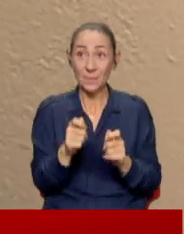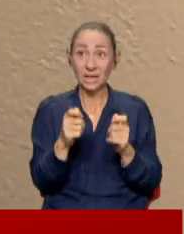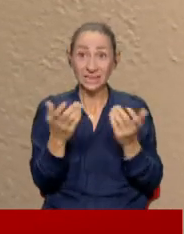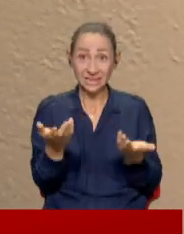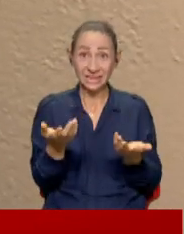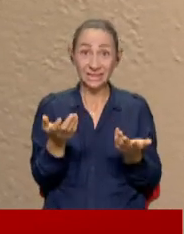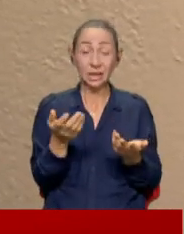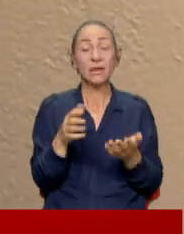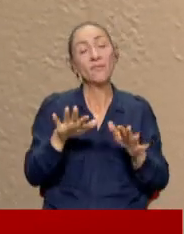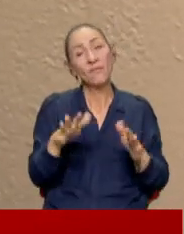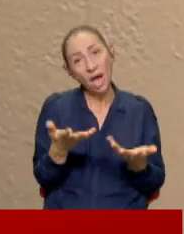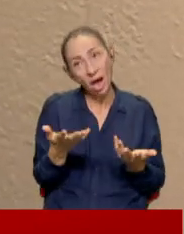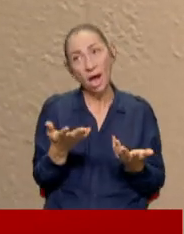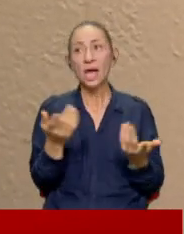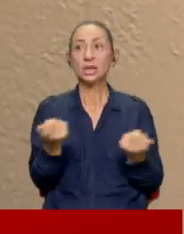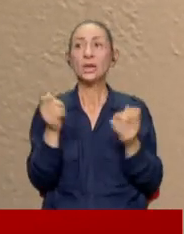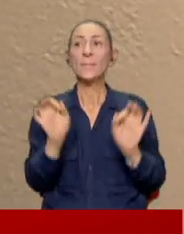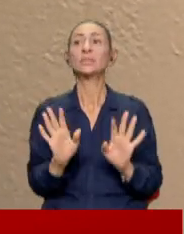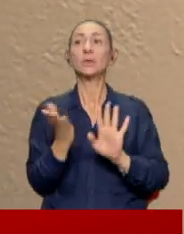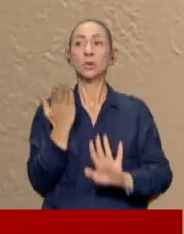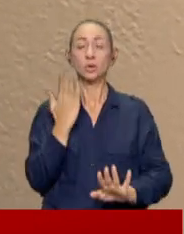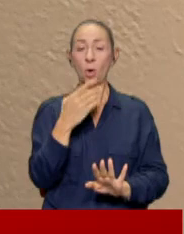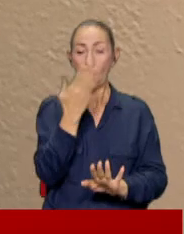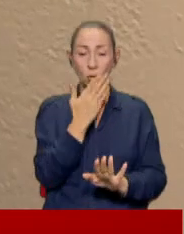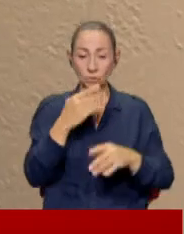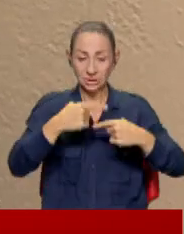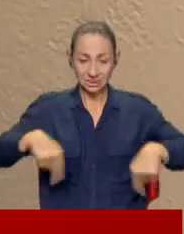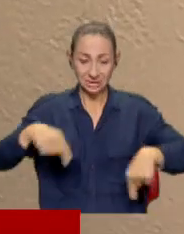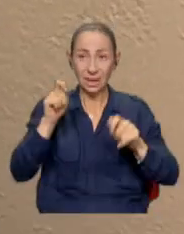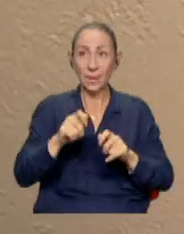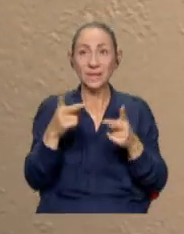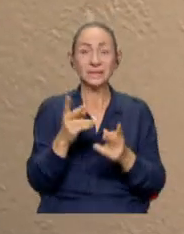yapabiliriz. Ya da işe başlamadan önce okul sırasında yapabiliriz.